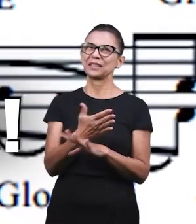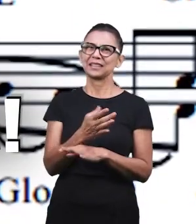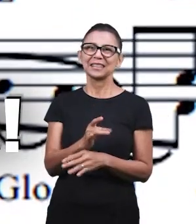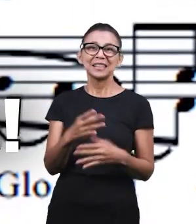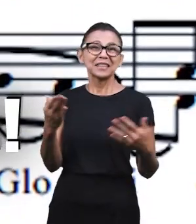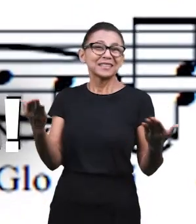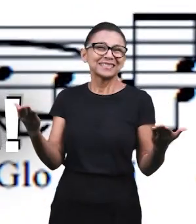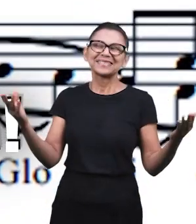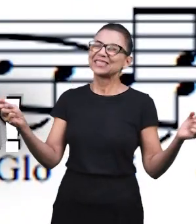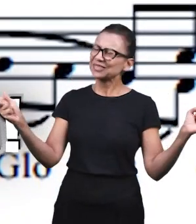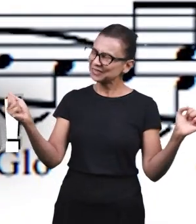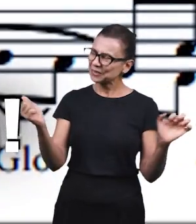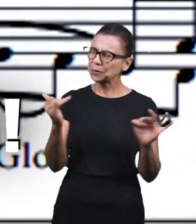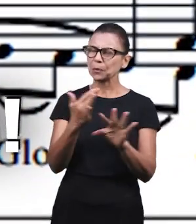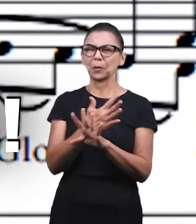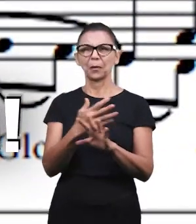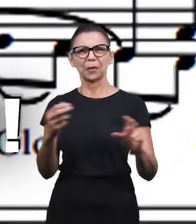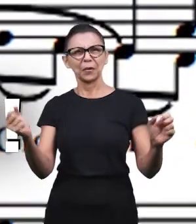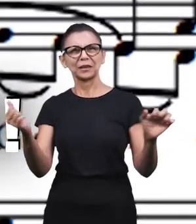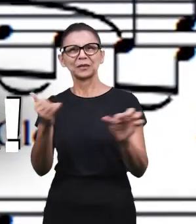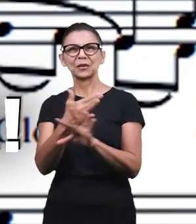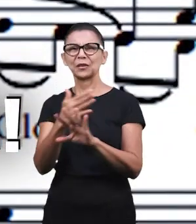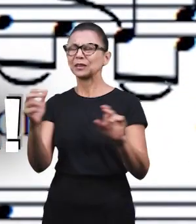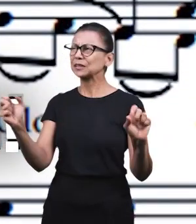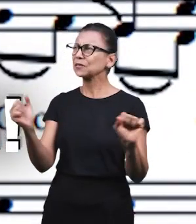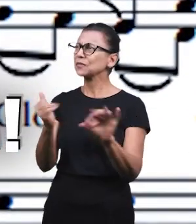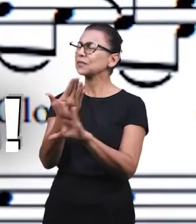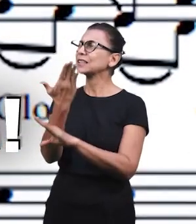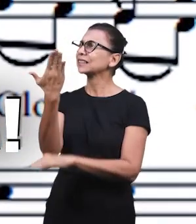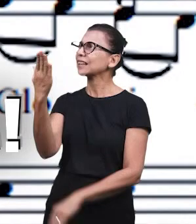Прославляй, лишь хвали Бога,